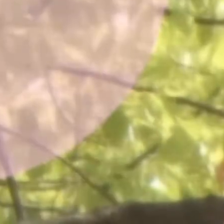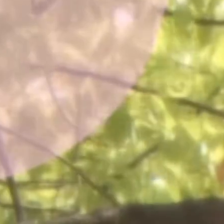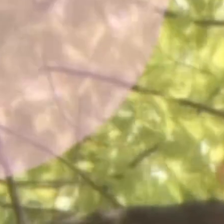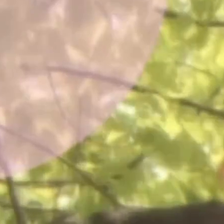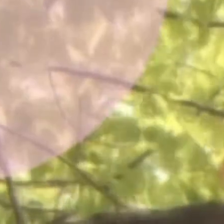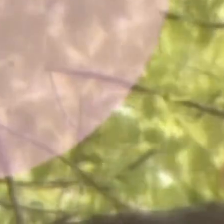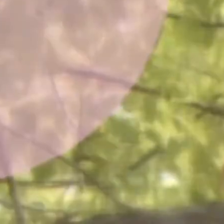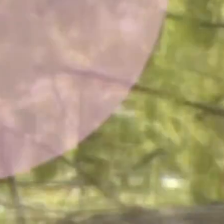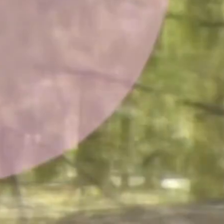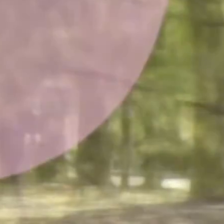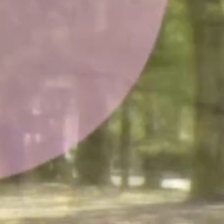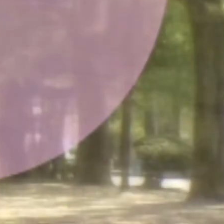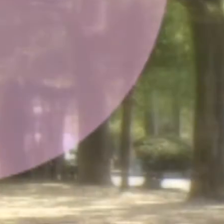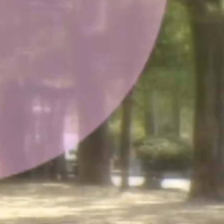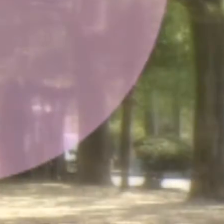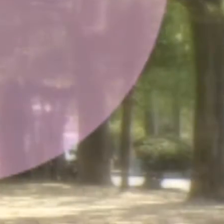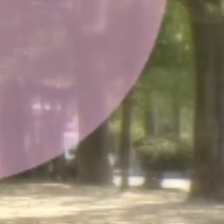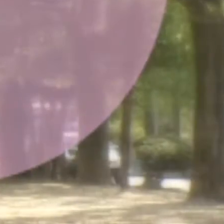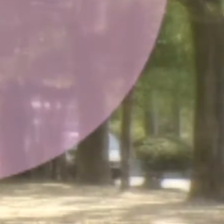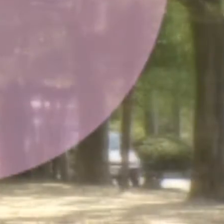現れます。